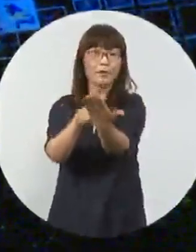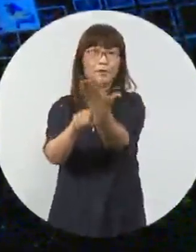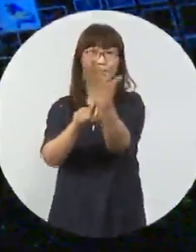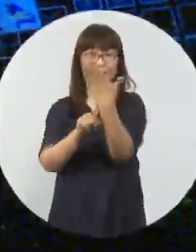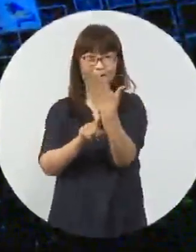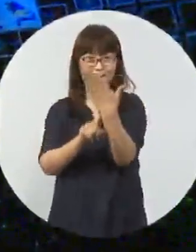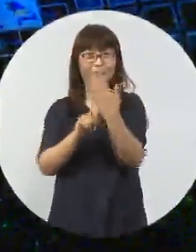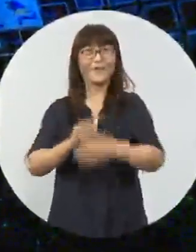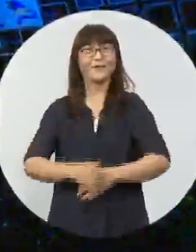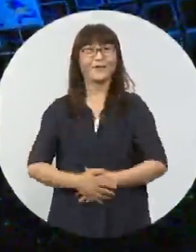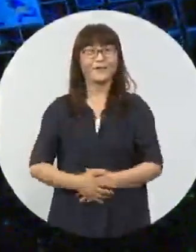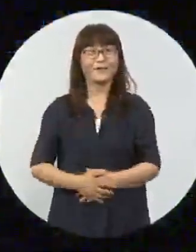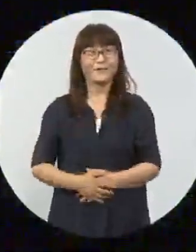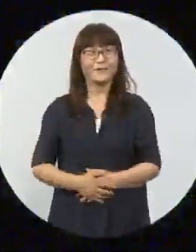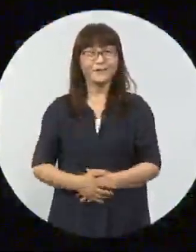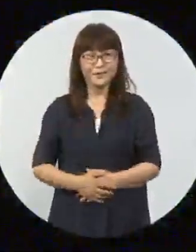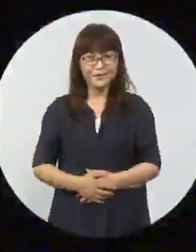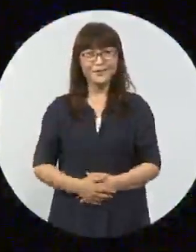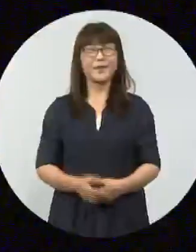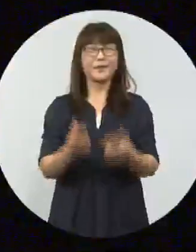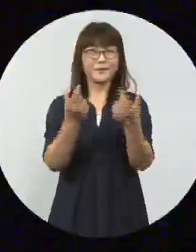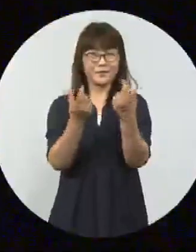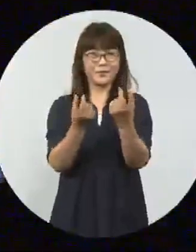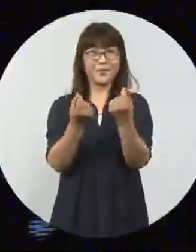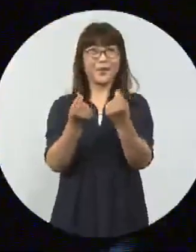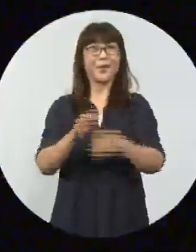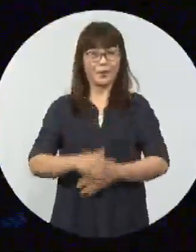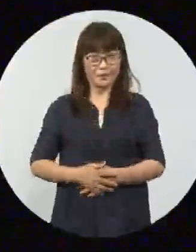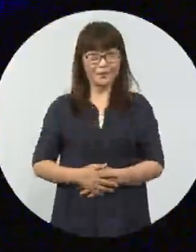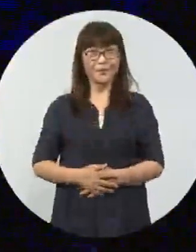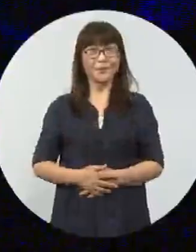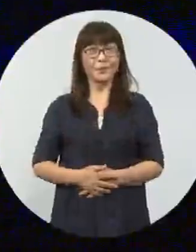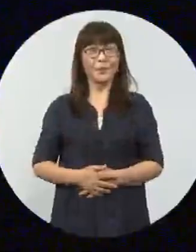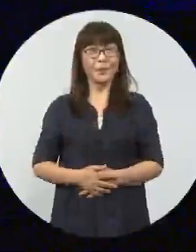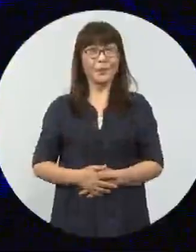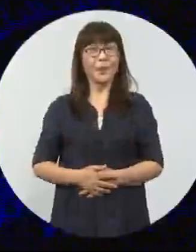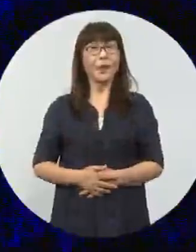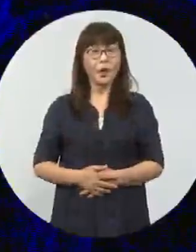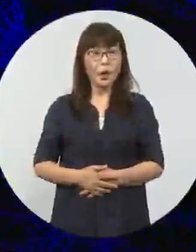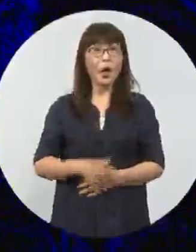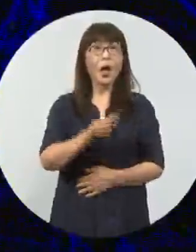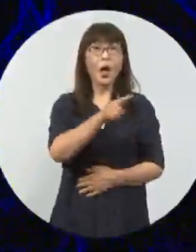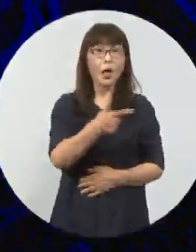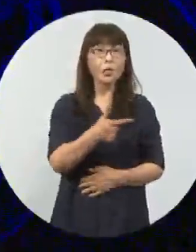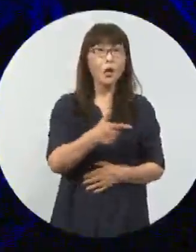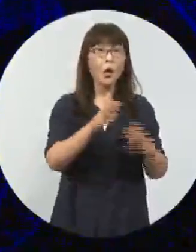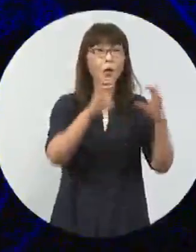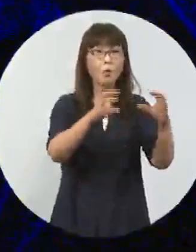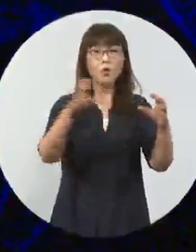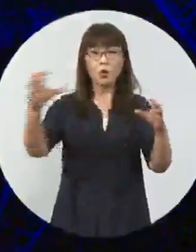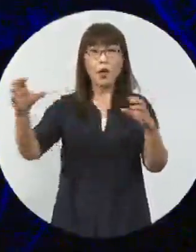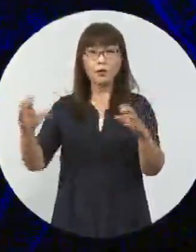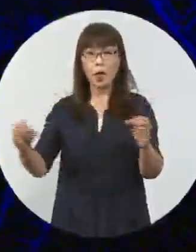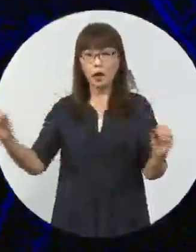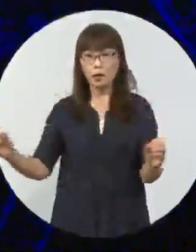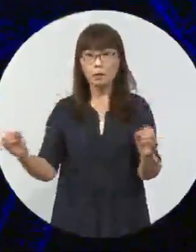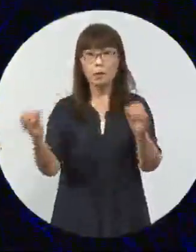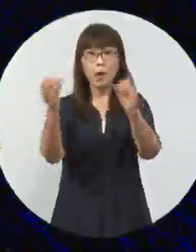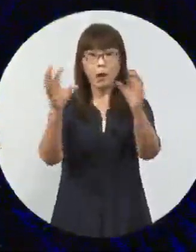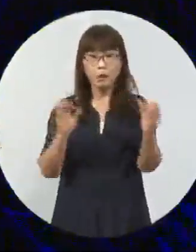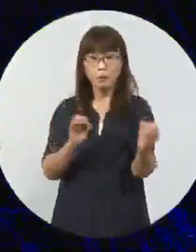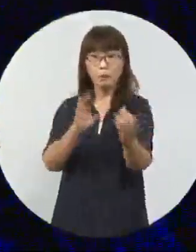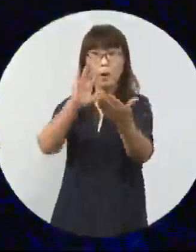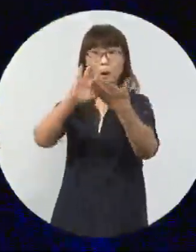けて投影してるんです。 そう、子ども館のプラネタリウムは複数あるプロジェクターの映像を重